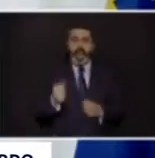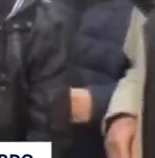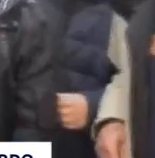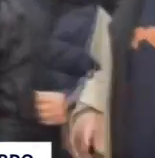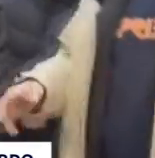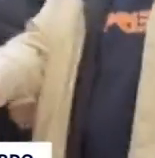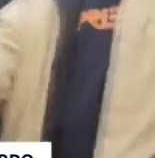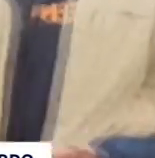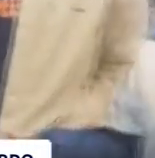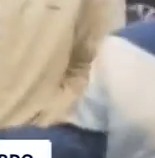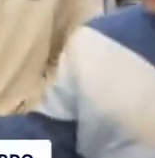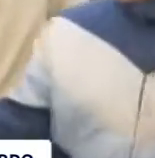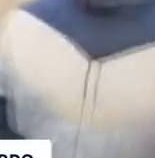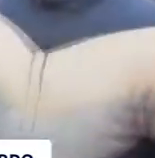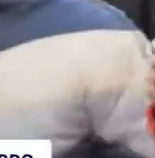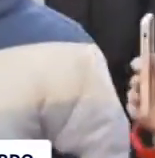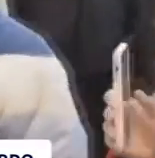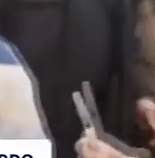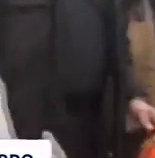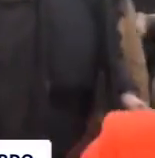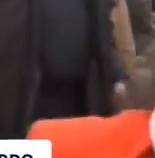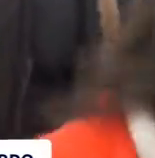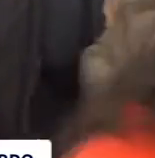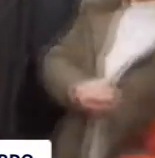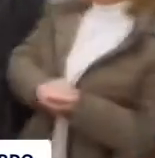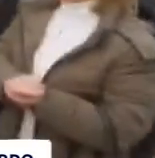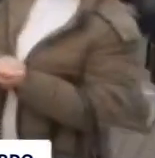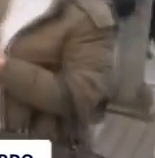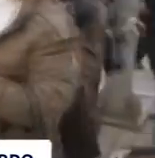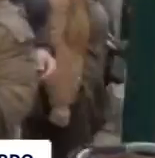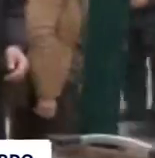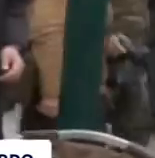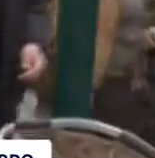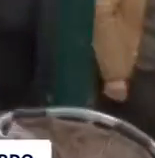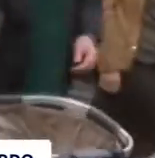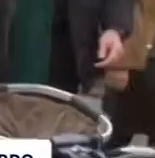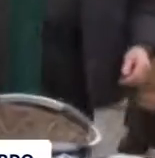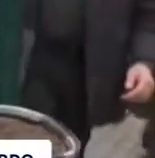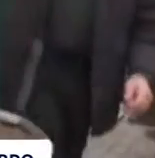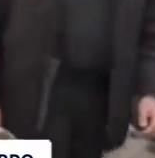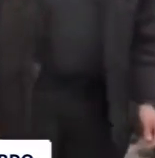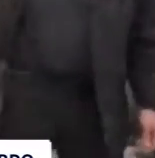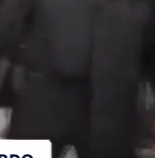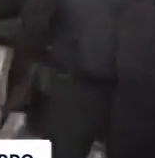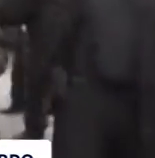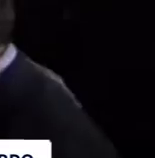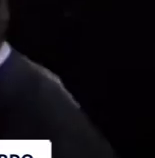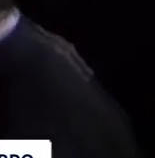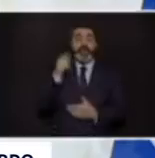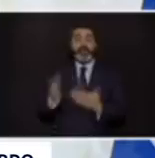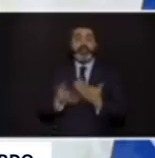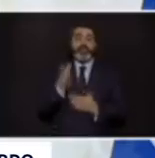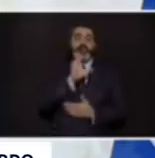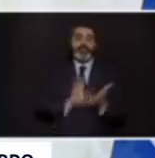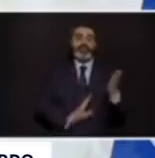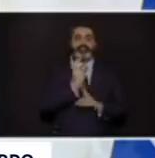στρατός. Την ίδια στιγμή που την Ευρωπαϊκή Ένωση ανακοινώθηκε η στήριξη με 700 εκατομμύρια ευρώ στην Ελλάδα. Και